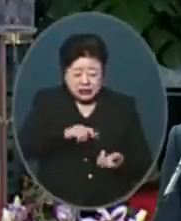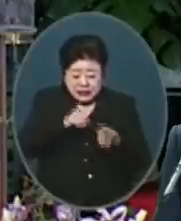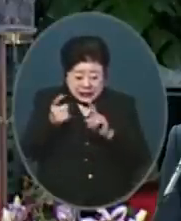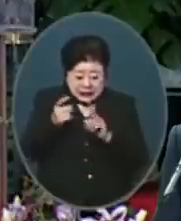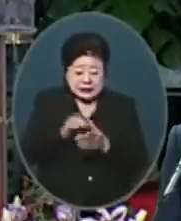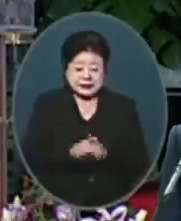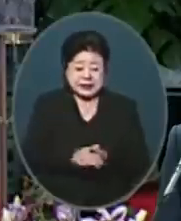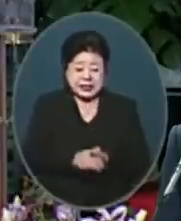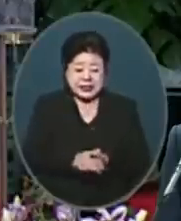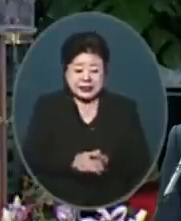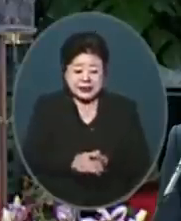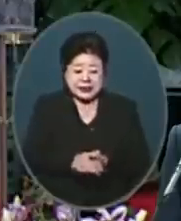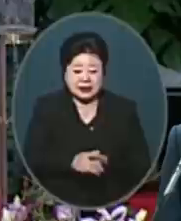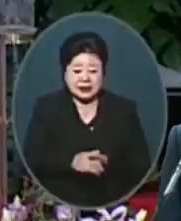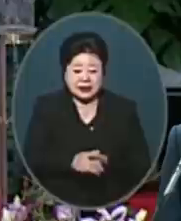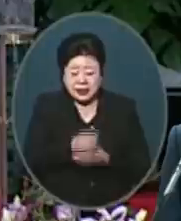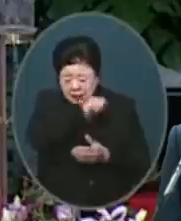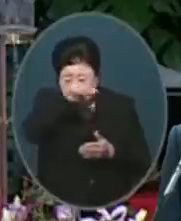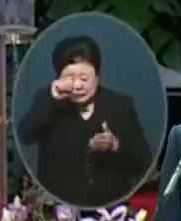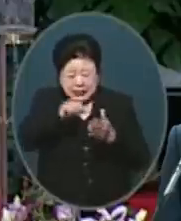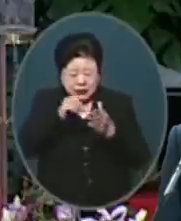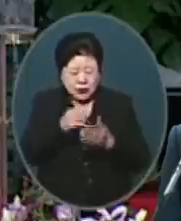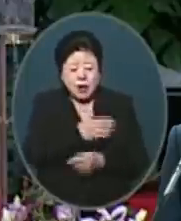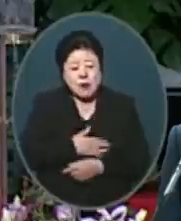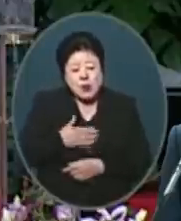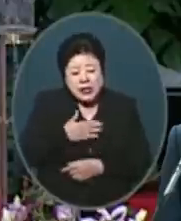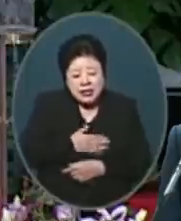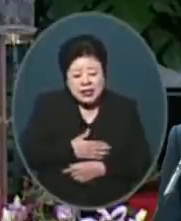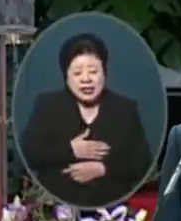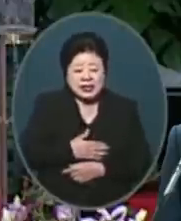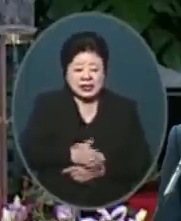살아났습니다. 그 후 일생 동안 몸이